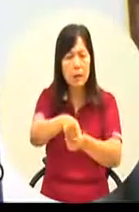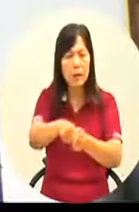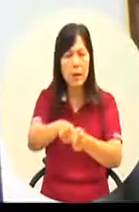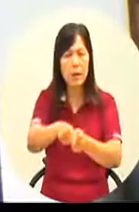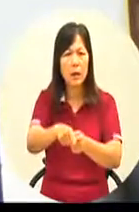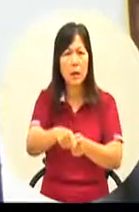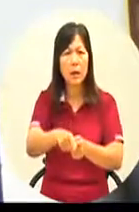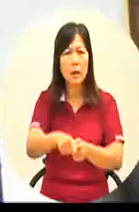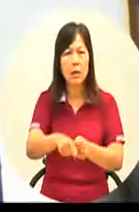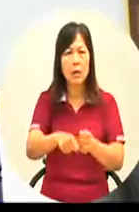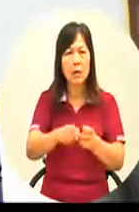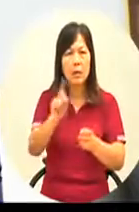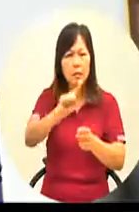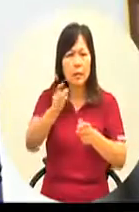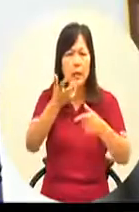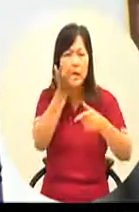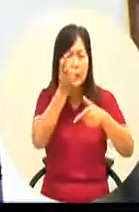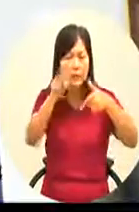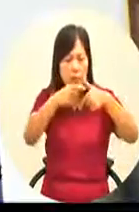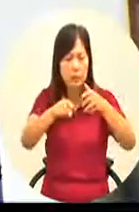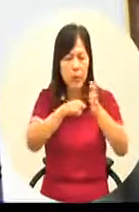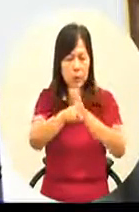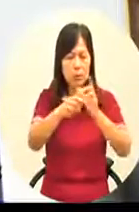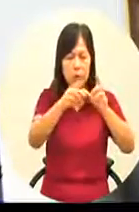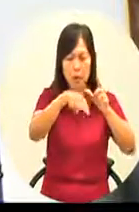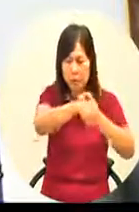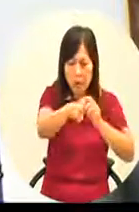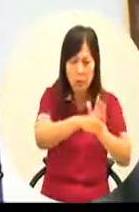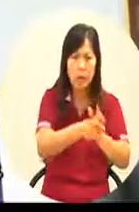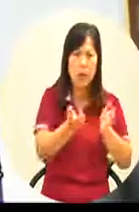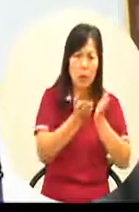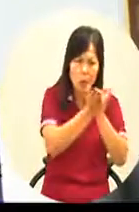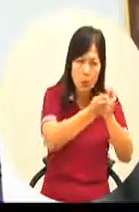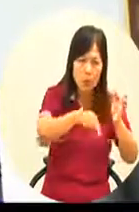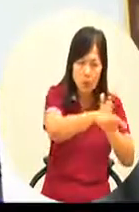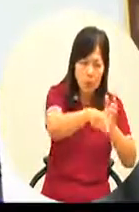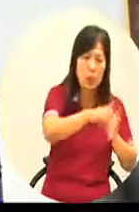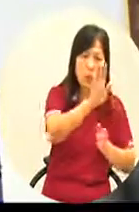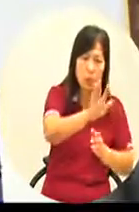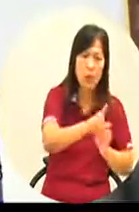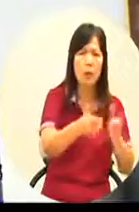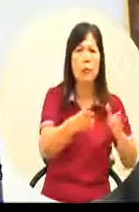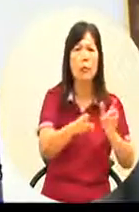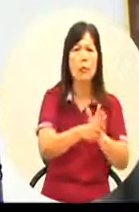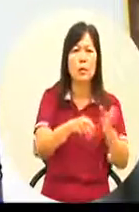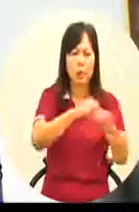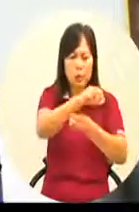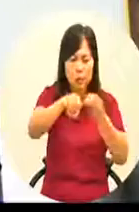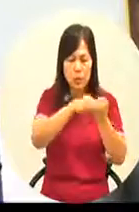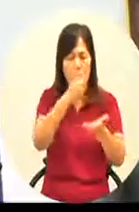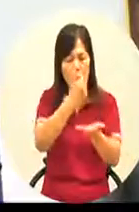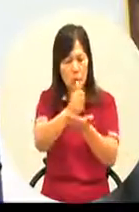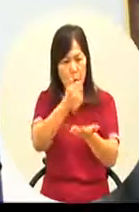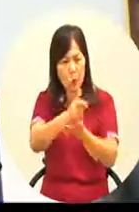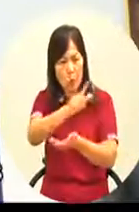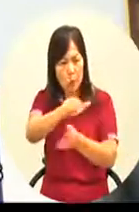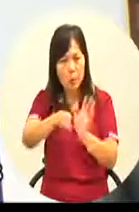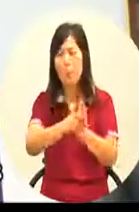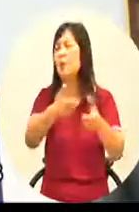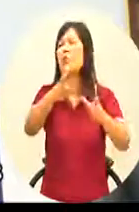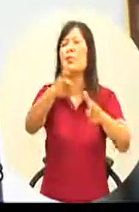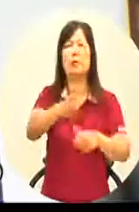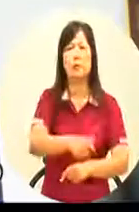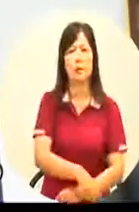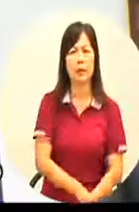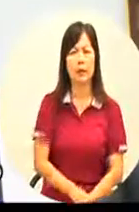物啥物石化专区、游艇专区啊，啥物循环物流专区，唔是哈，